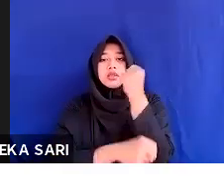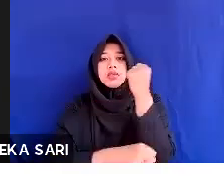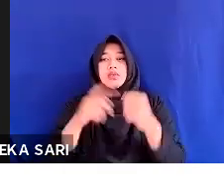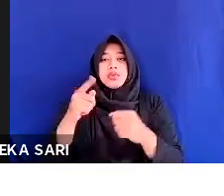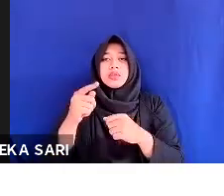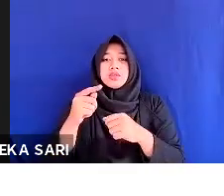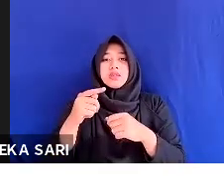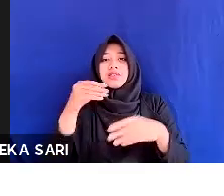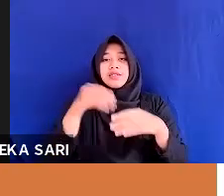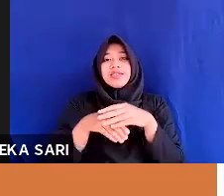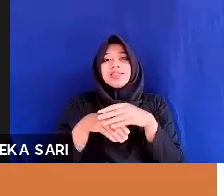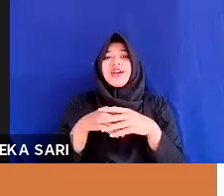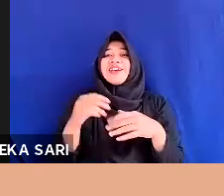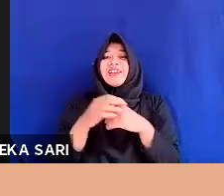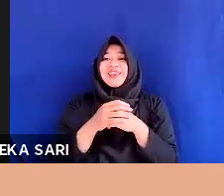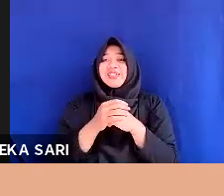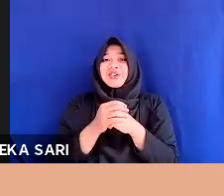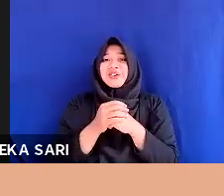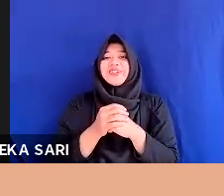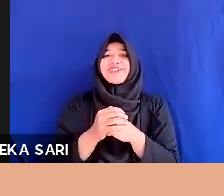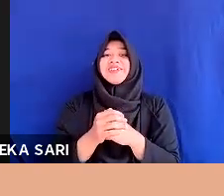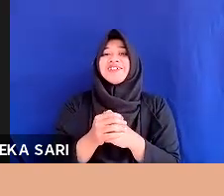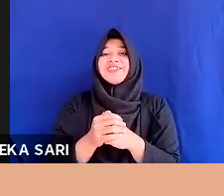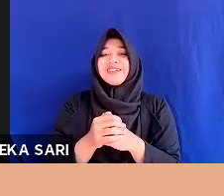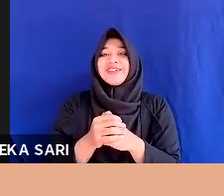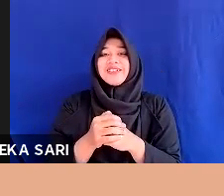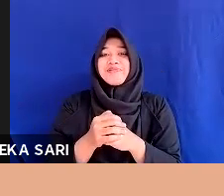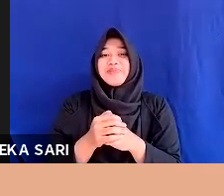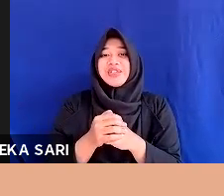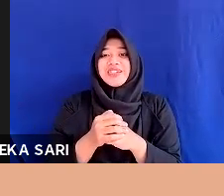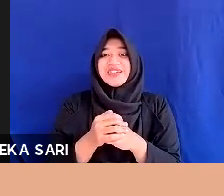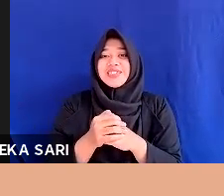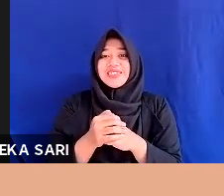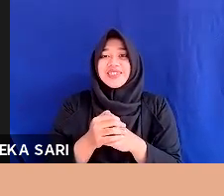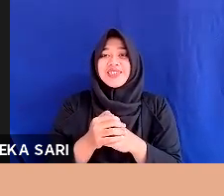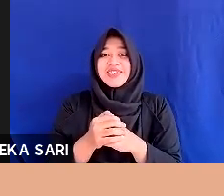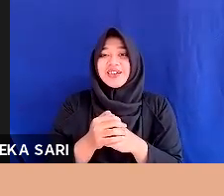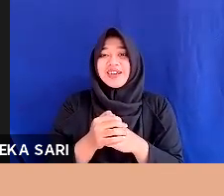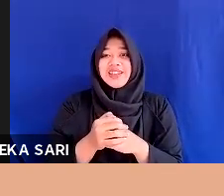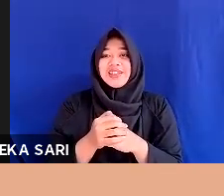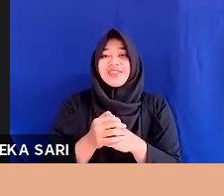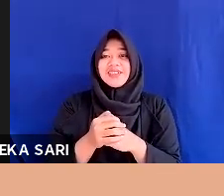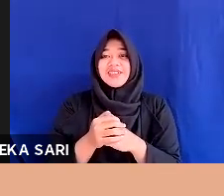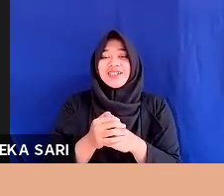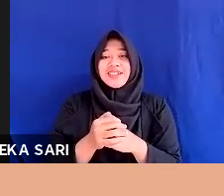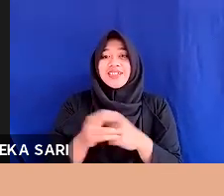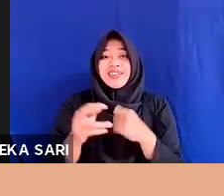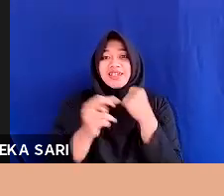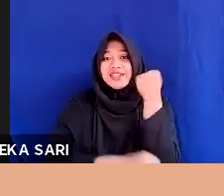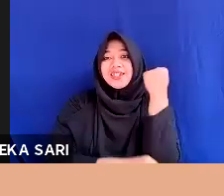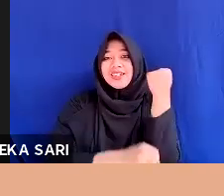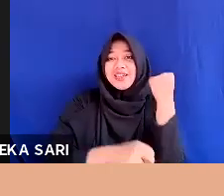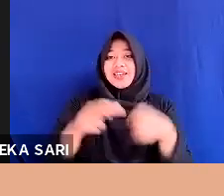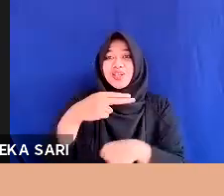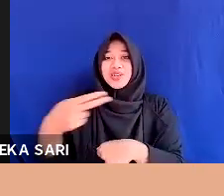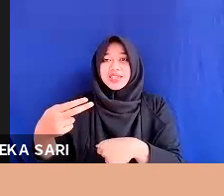negara juga. Jadi itu jangan diliatin dong. Kemudian sekarang di Indonesia nih sama